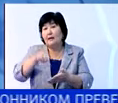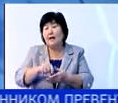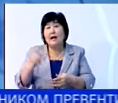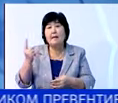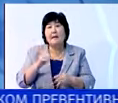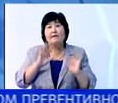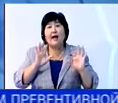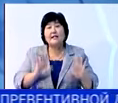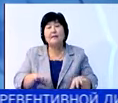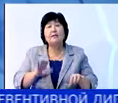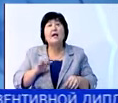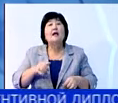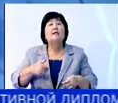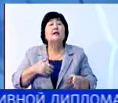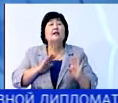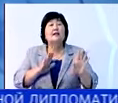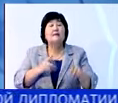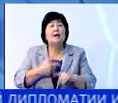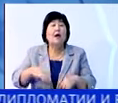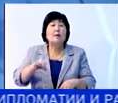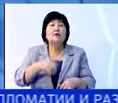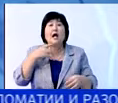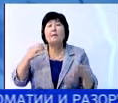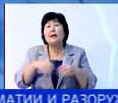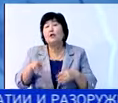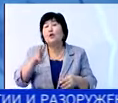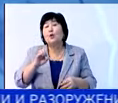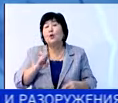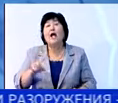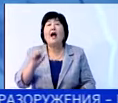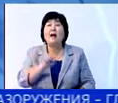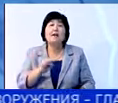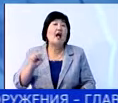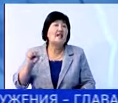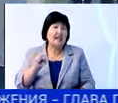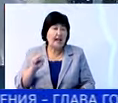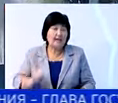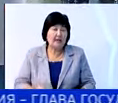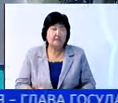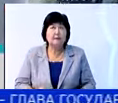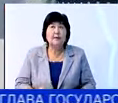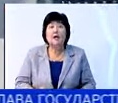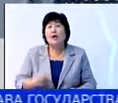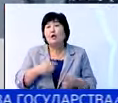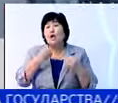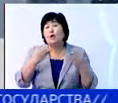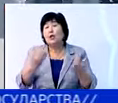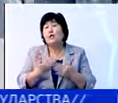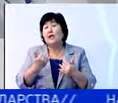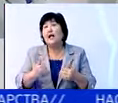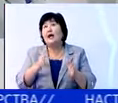первый заместитель председателя областного филиала партии «Нур-Отан» Акмарал Альназарова. Это хорошая новость